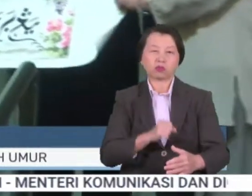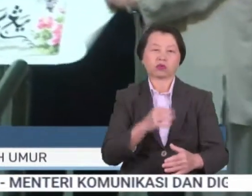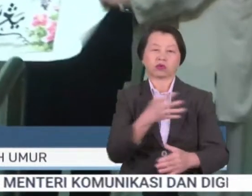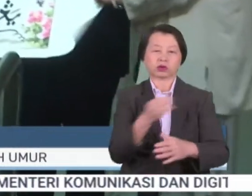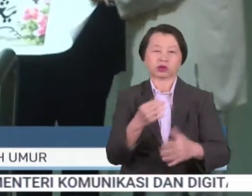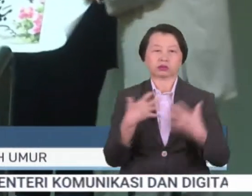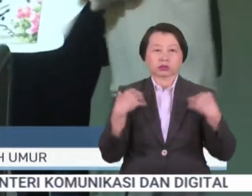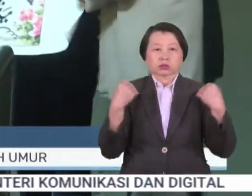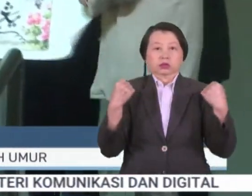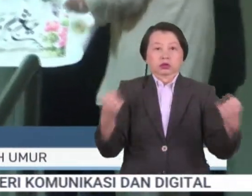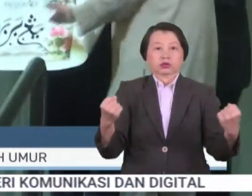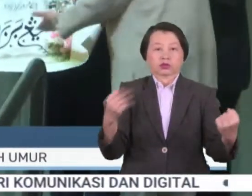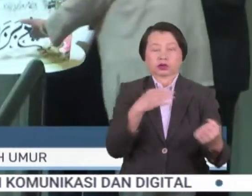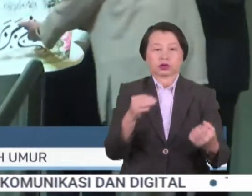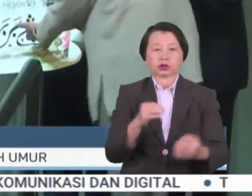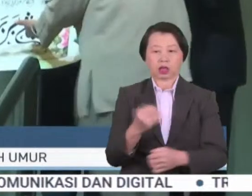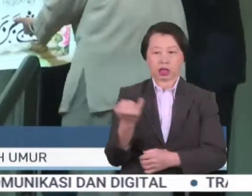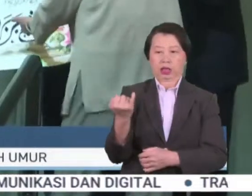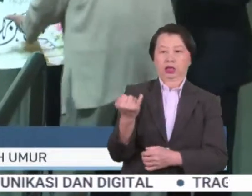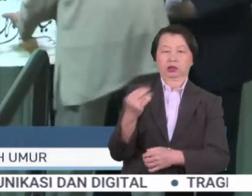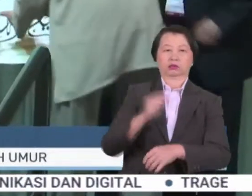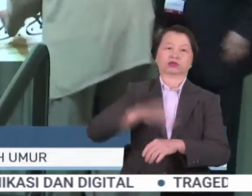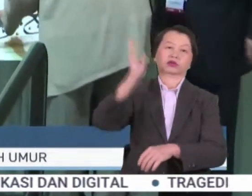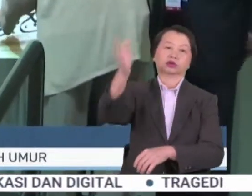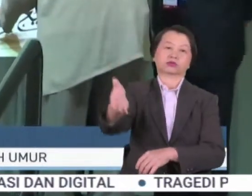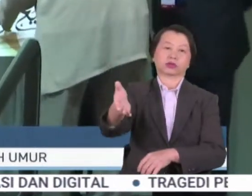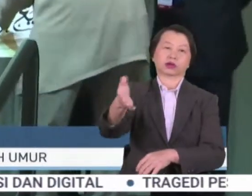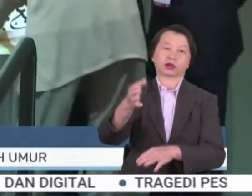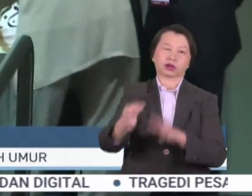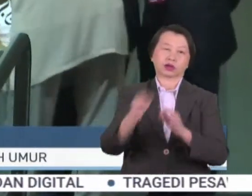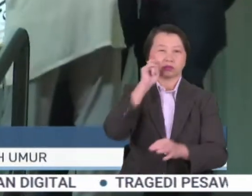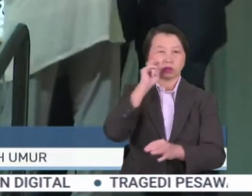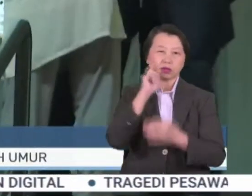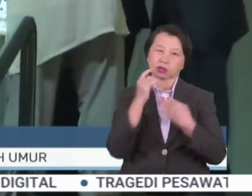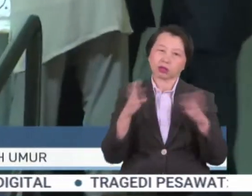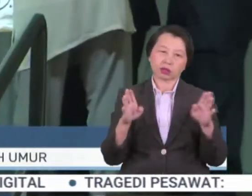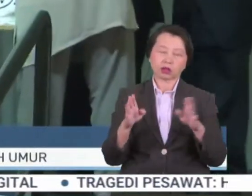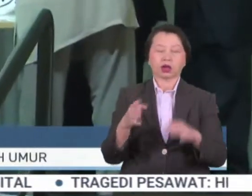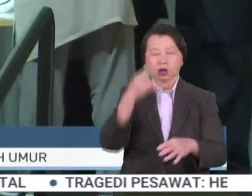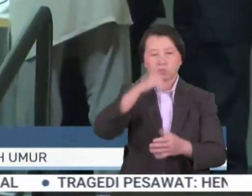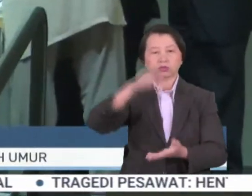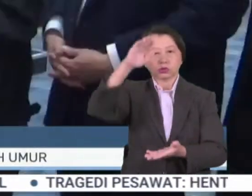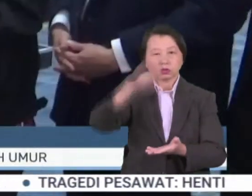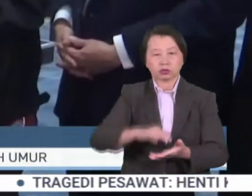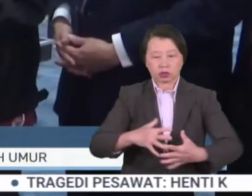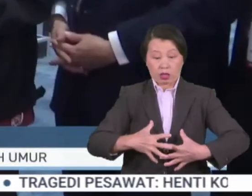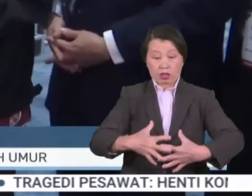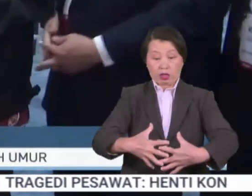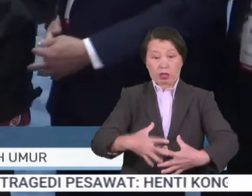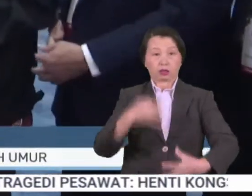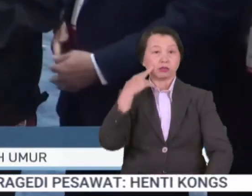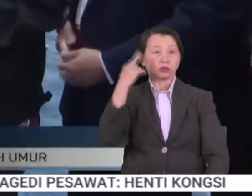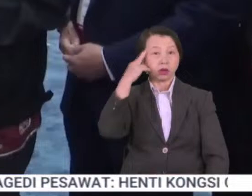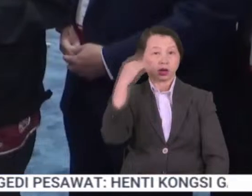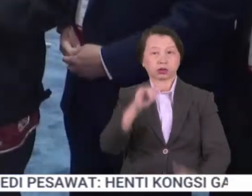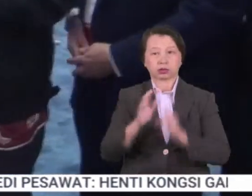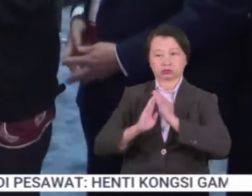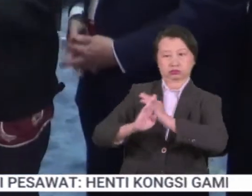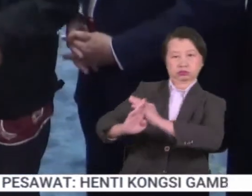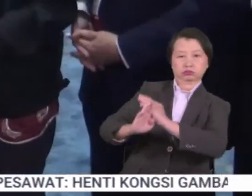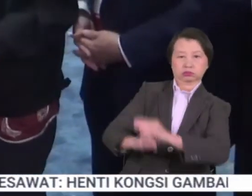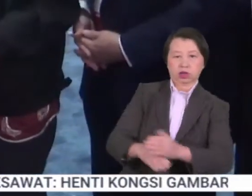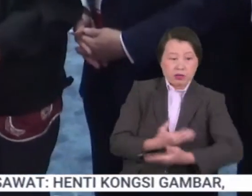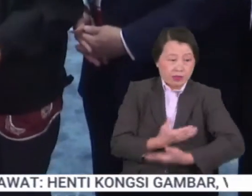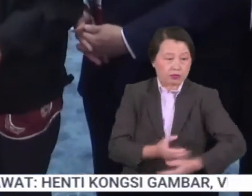kesihatan bakal dihadapi dan kesan terhadap masa depan langkah ini juga bagi mengurangkan kes remaja sekaligus mencegah